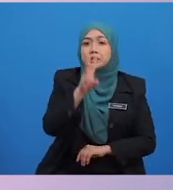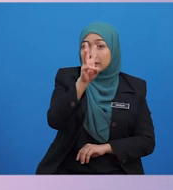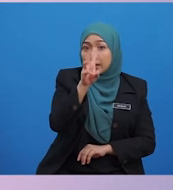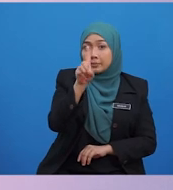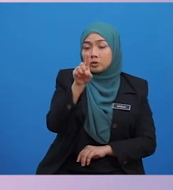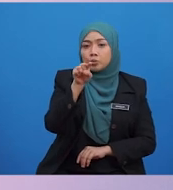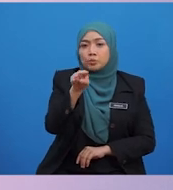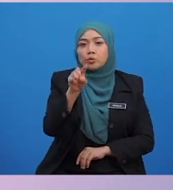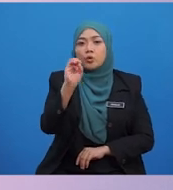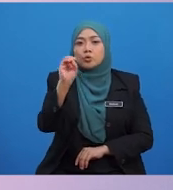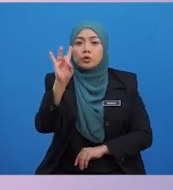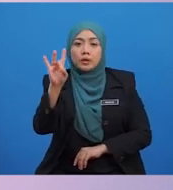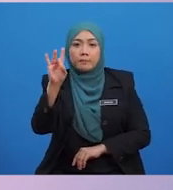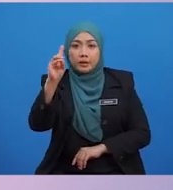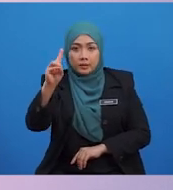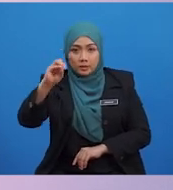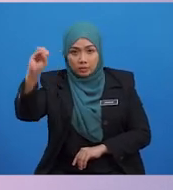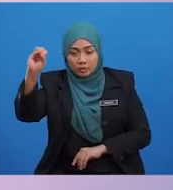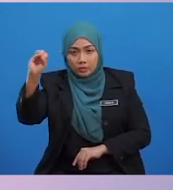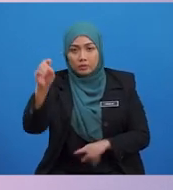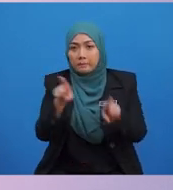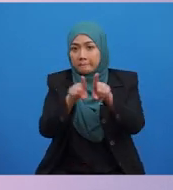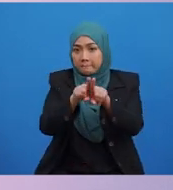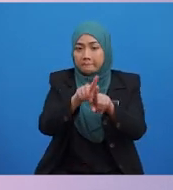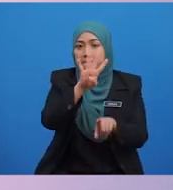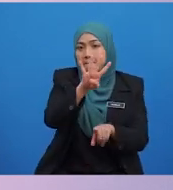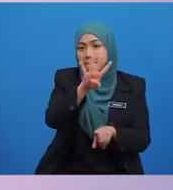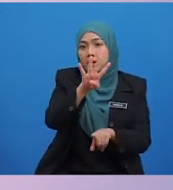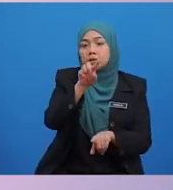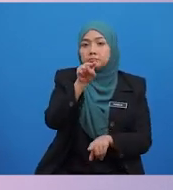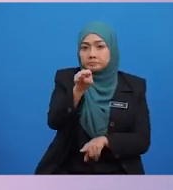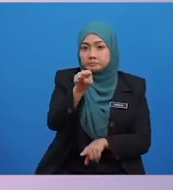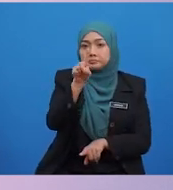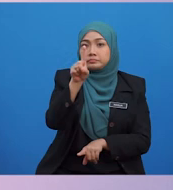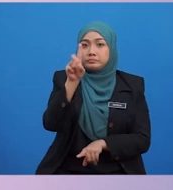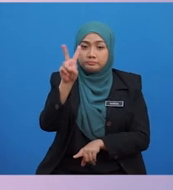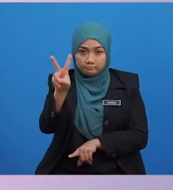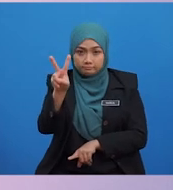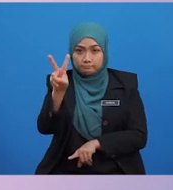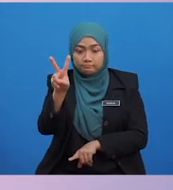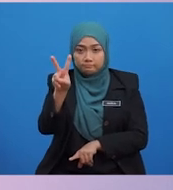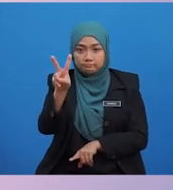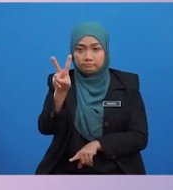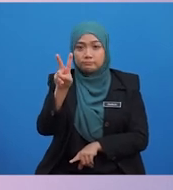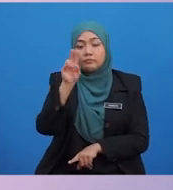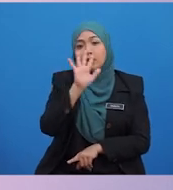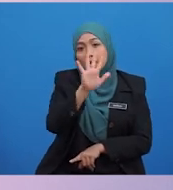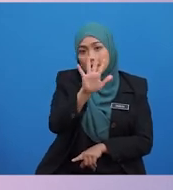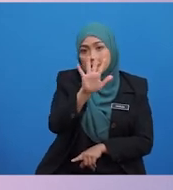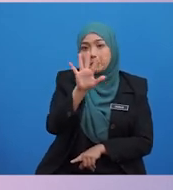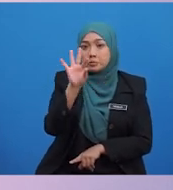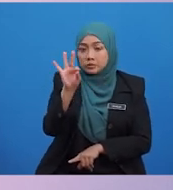40-an 12 persaing bimaplus 90-an 46 kaca seterusnya